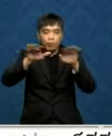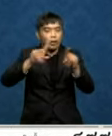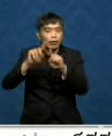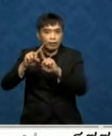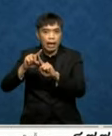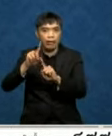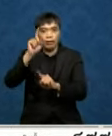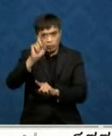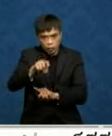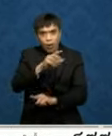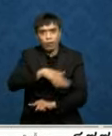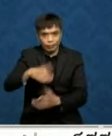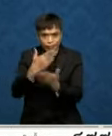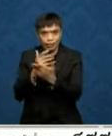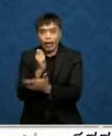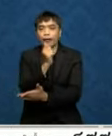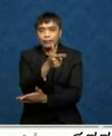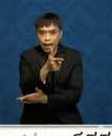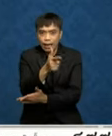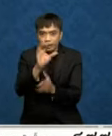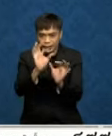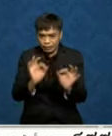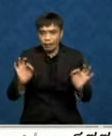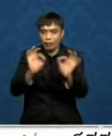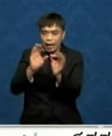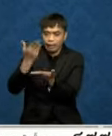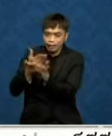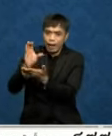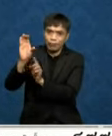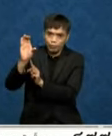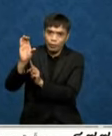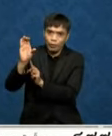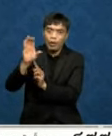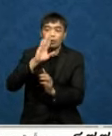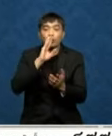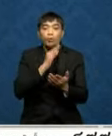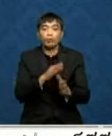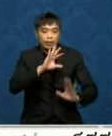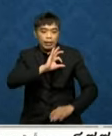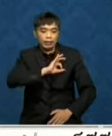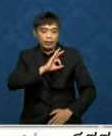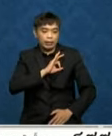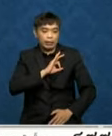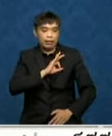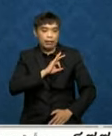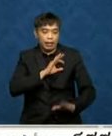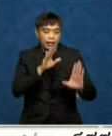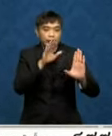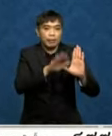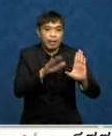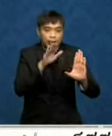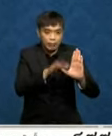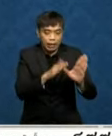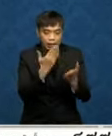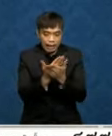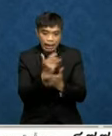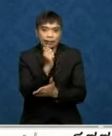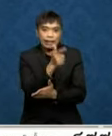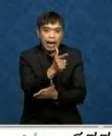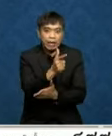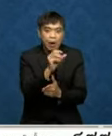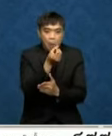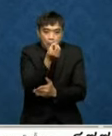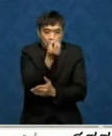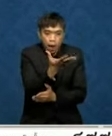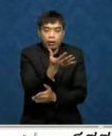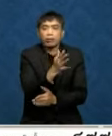การที่จะให้มีสมาชิกถ้าไปเก็บเงินมากมายนี่ไม่มีใครสมาสมัครหรอกครับต้องควรจะปล่อยเขไปดังนั้น